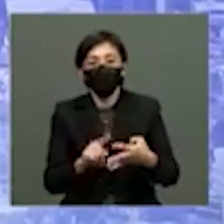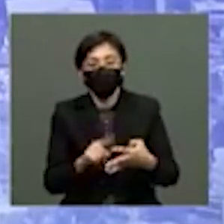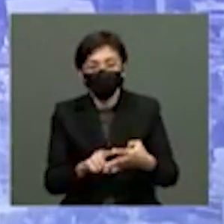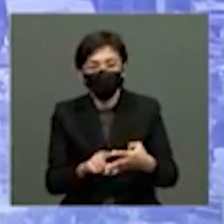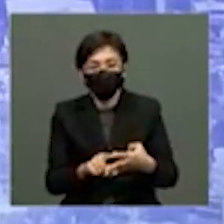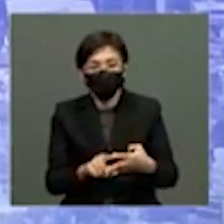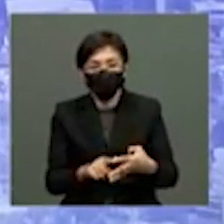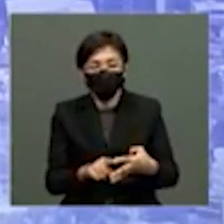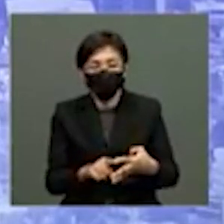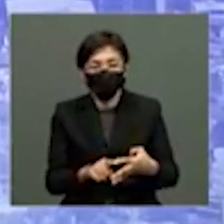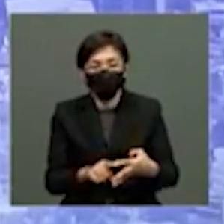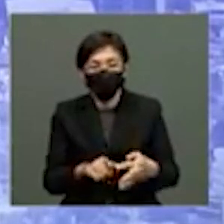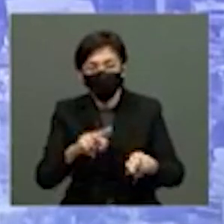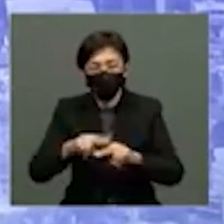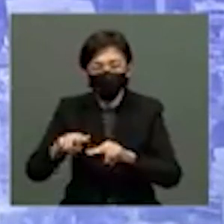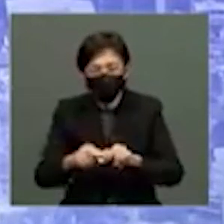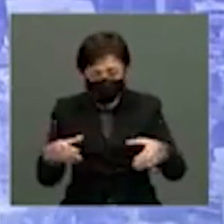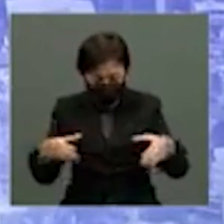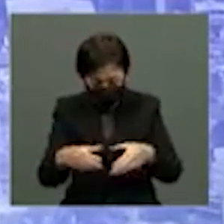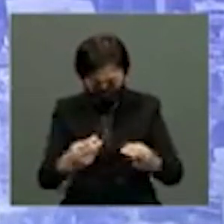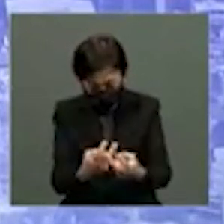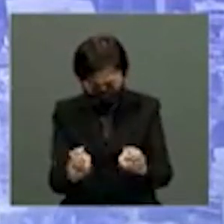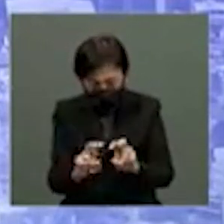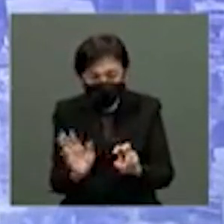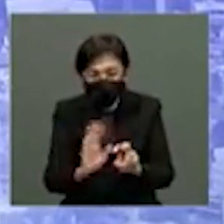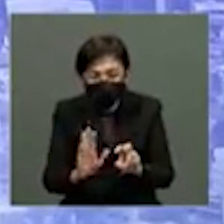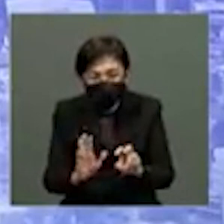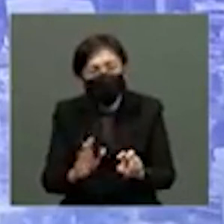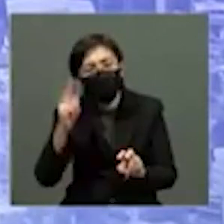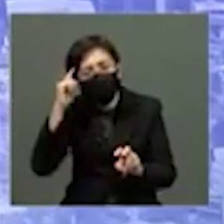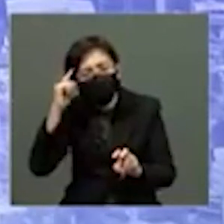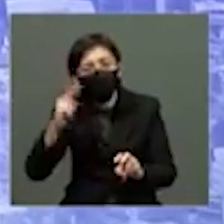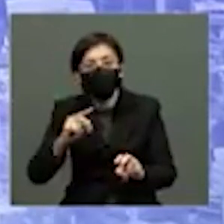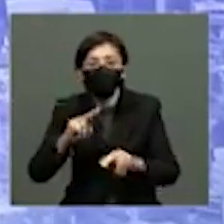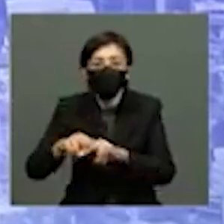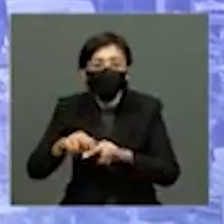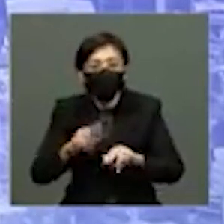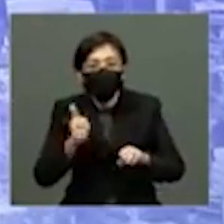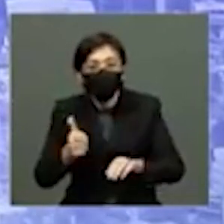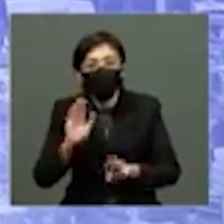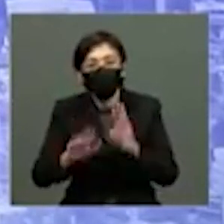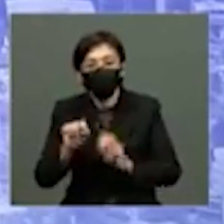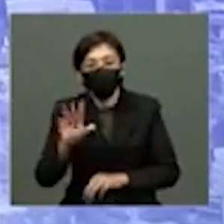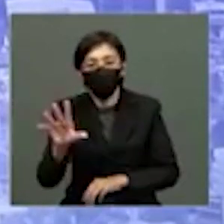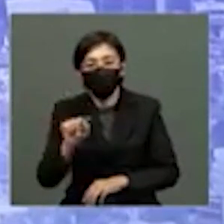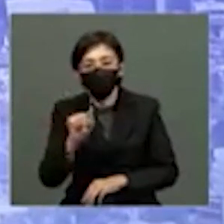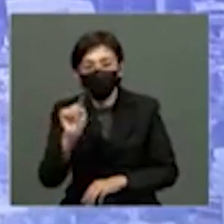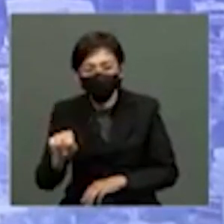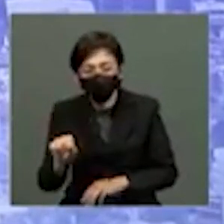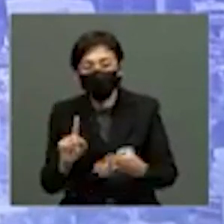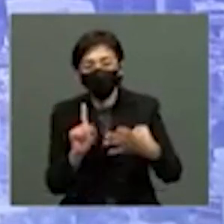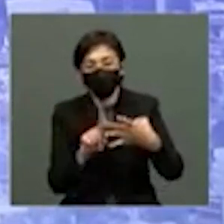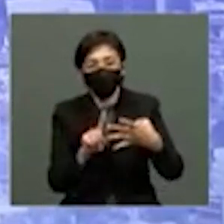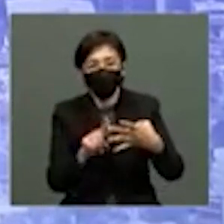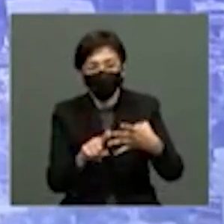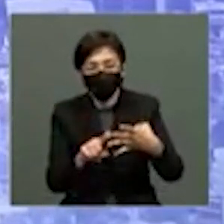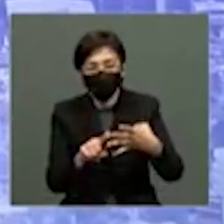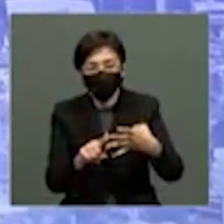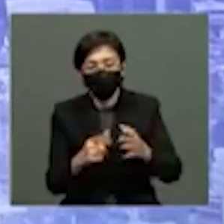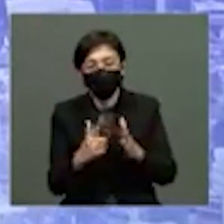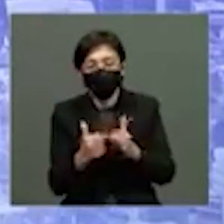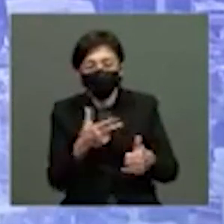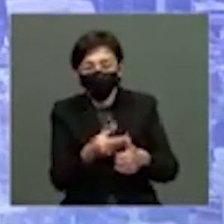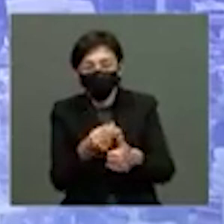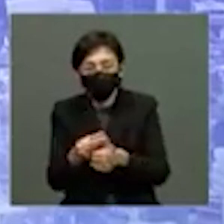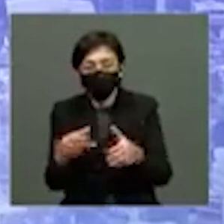การนั่งที่นั่งเพื่อเว้นระยะห่างคือ 25% อันนี้ทำให้อันที่2คือเดี๋ยวจะเร่งการฉีดวัคซีน